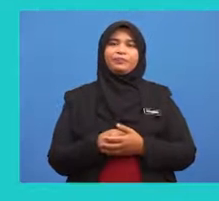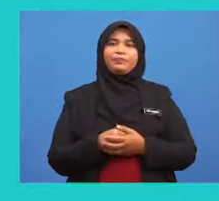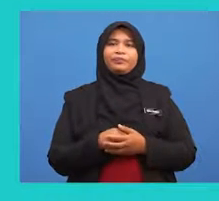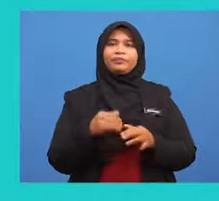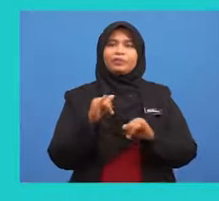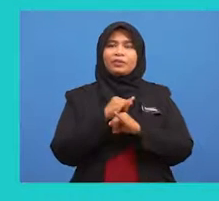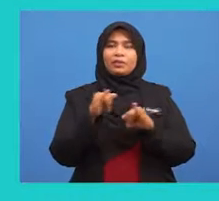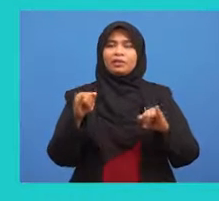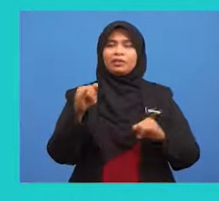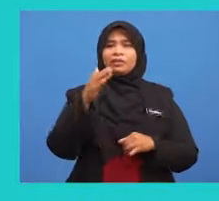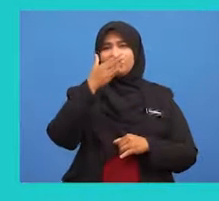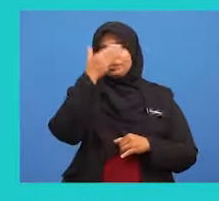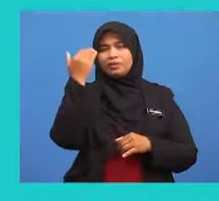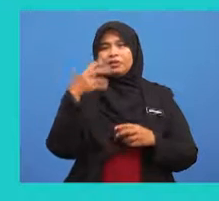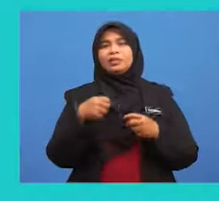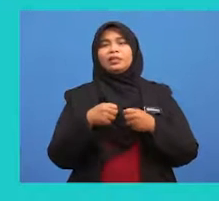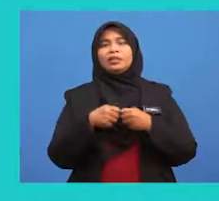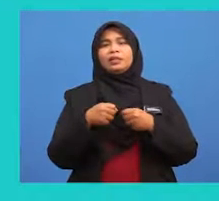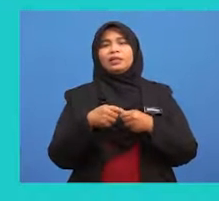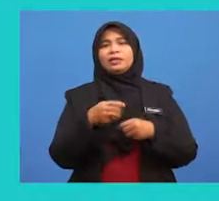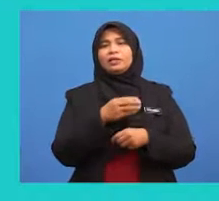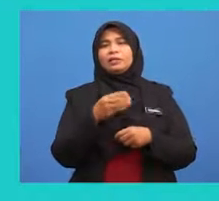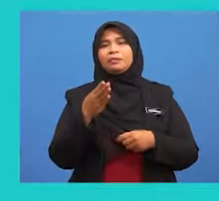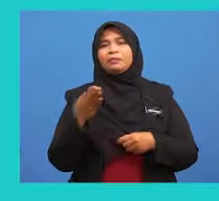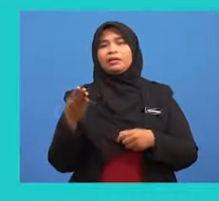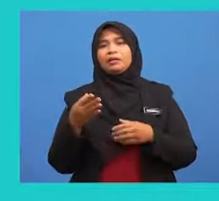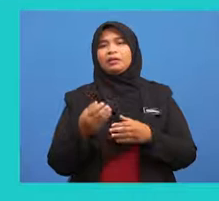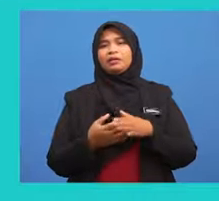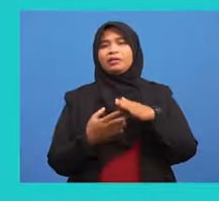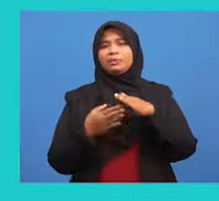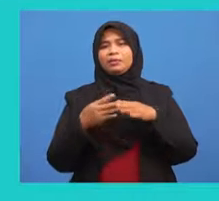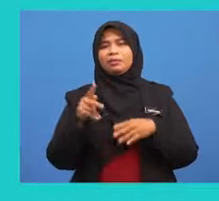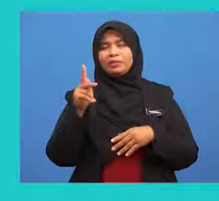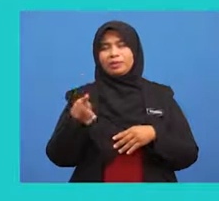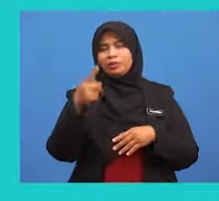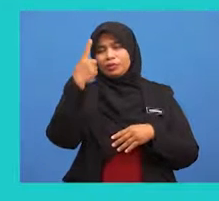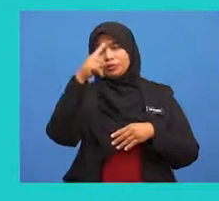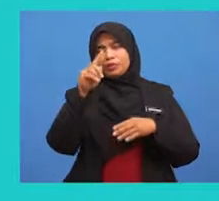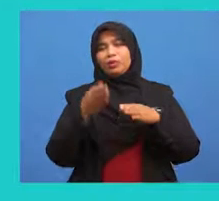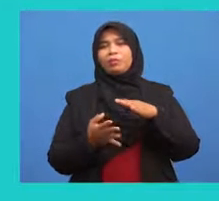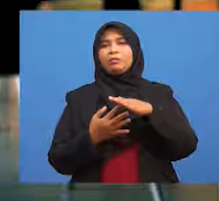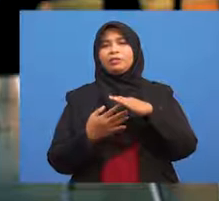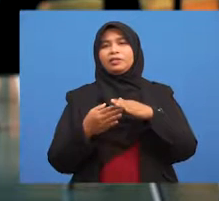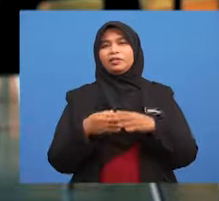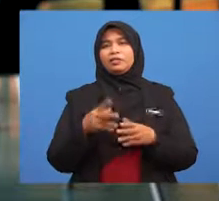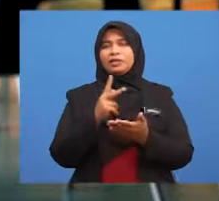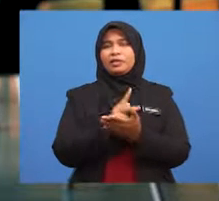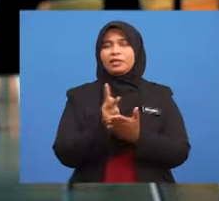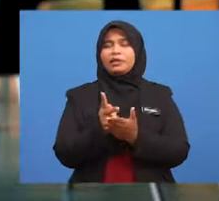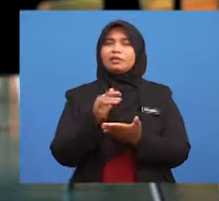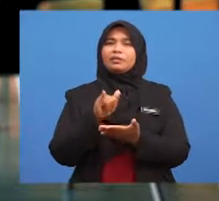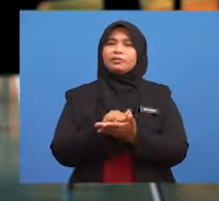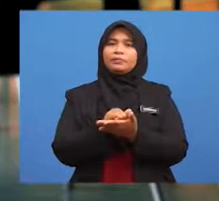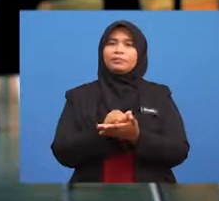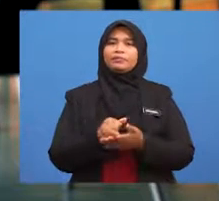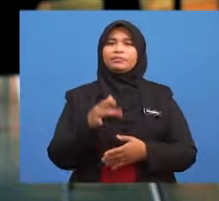lupa elektrik dan bahan api diperlukan untuk membakar kek tersebut.